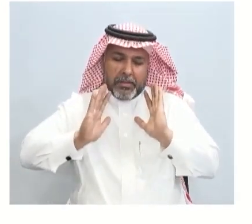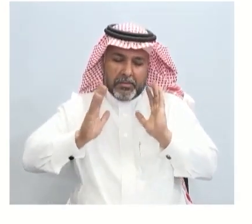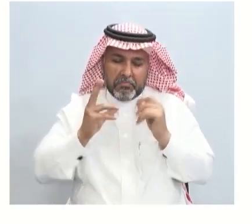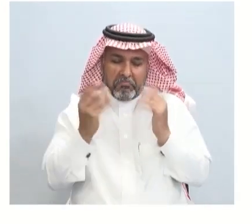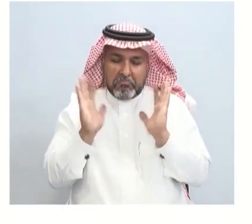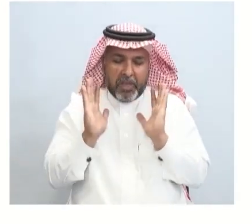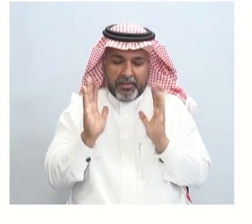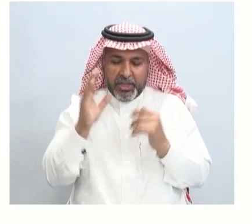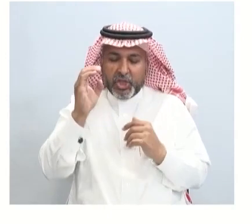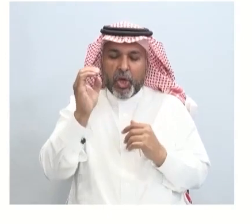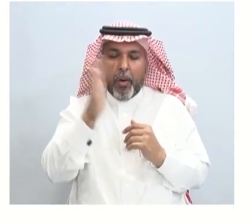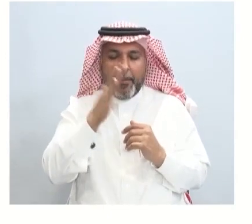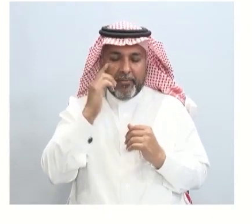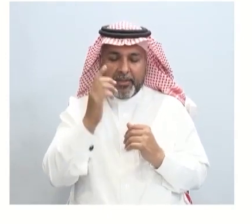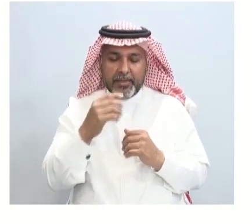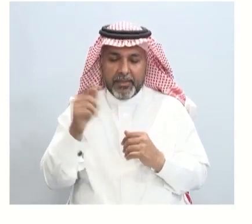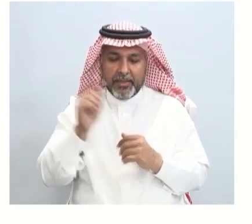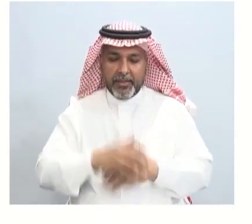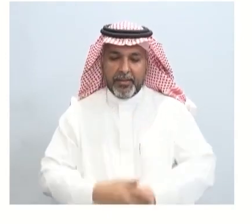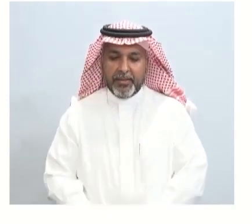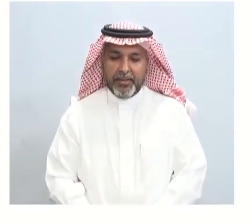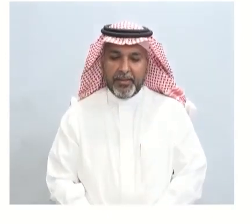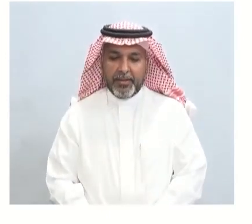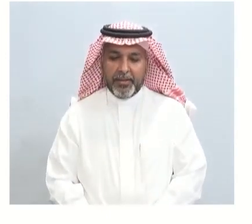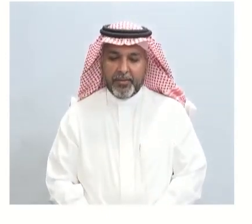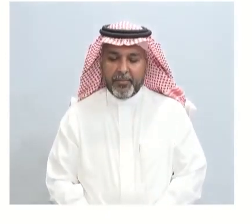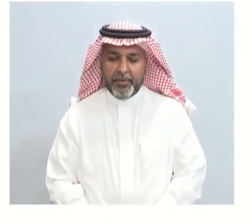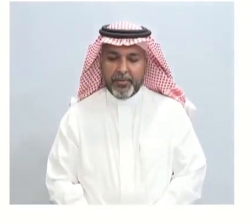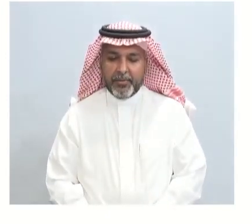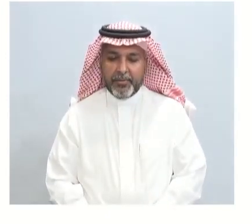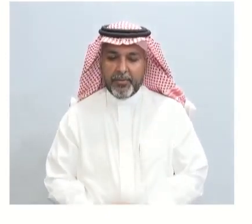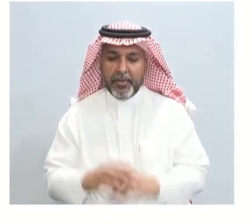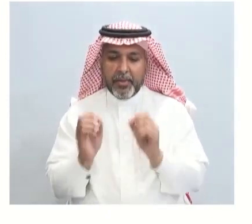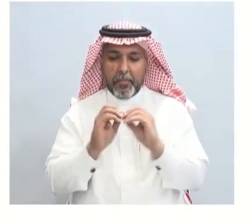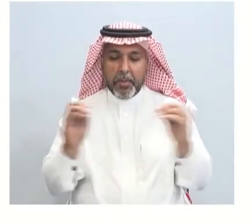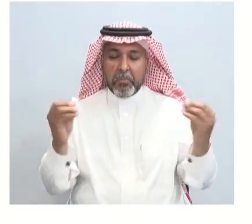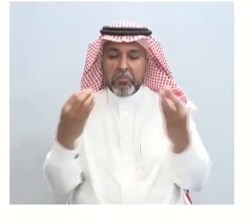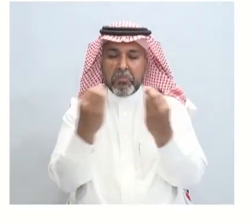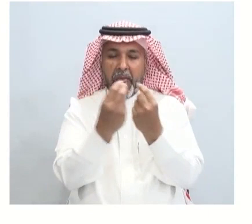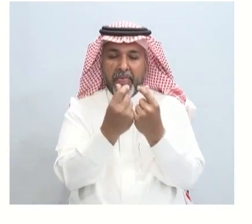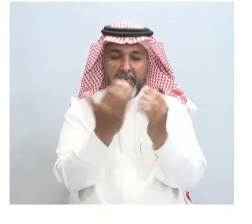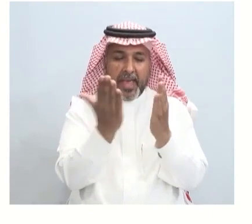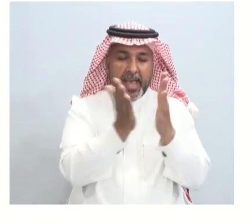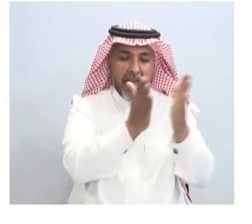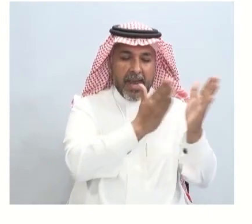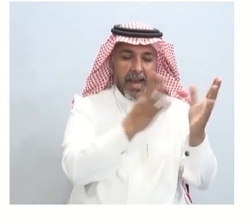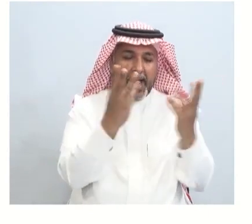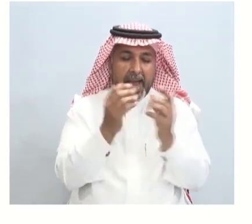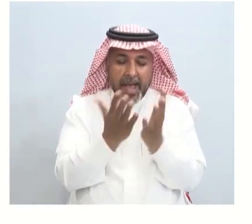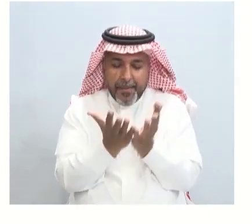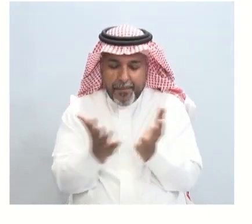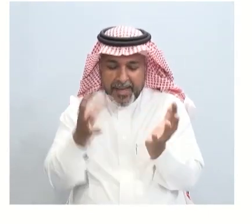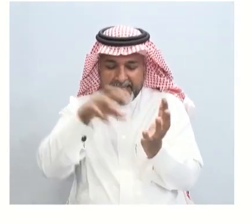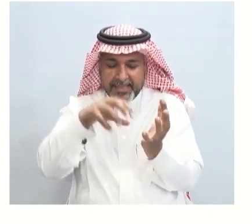هنا حتكون غير معرفه السعه غير معرفه في هذه الدوال كلها السعه غير معرفه